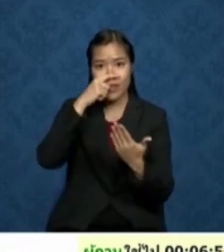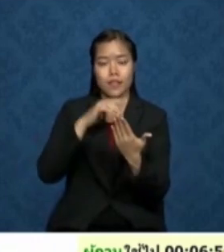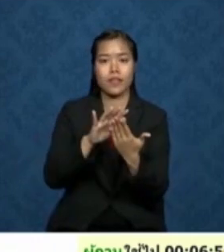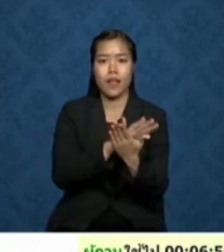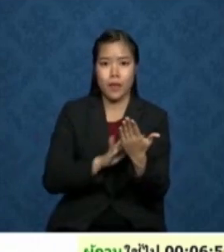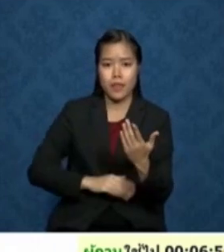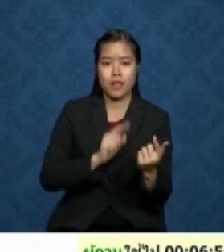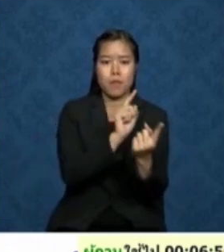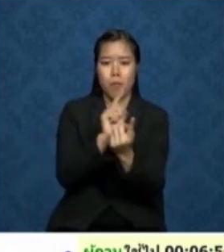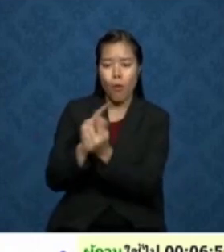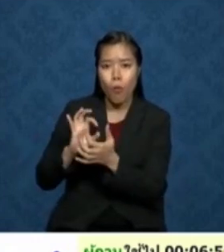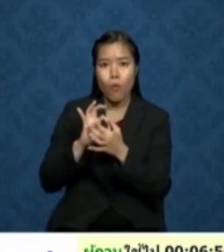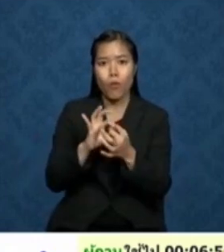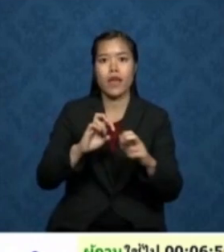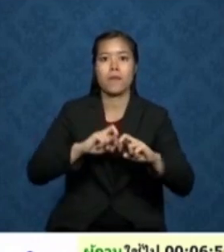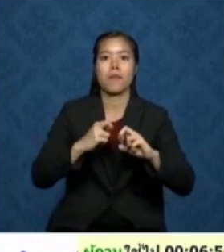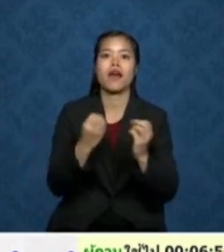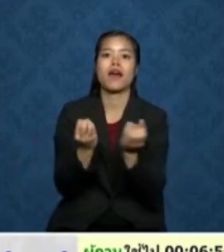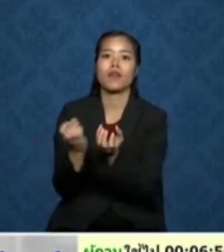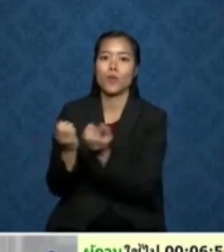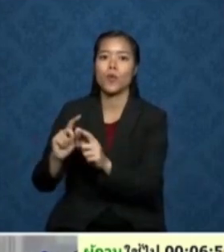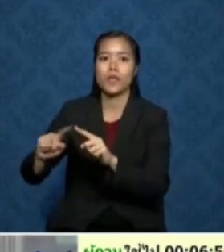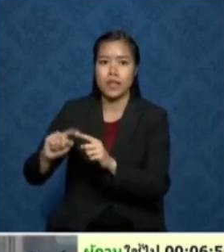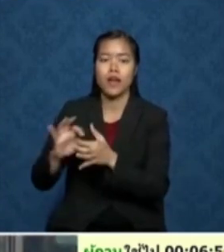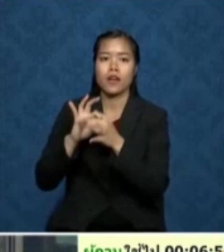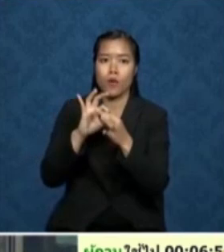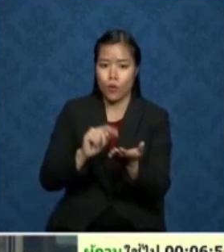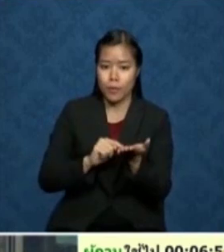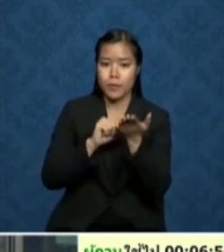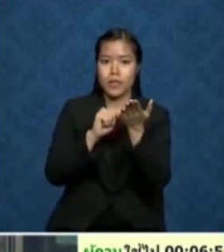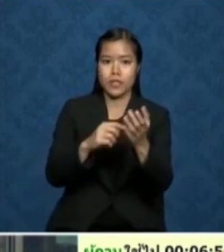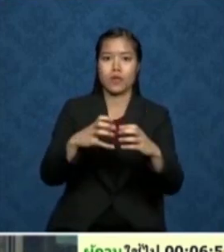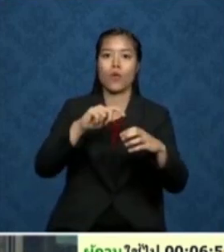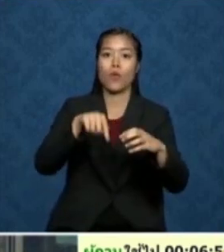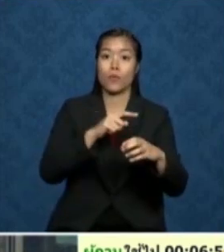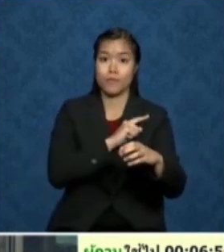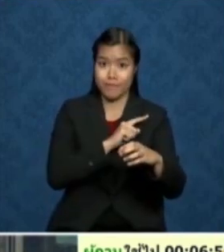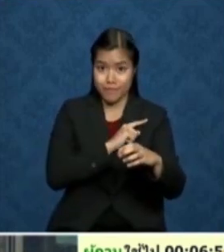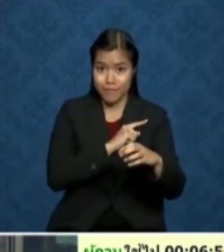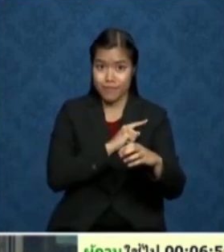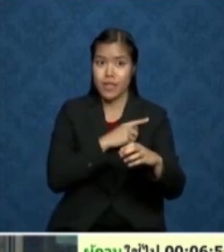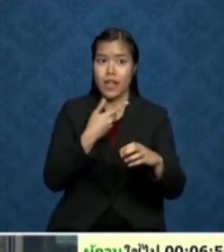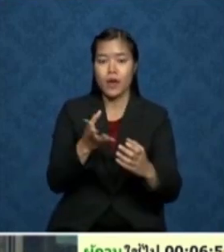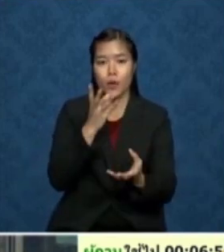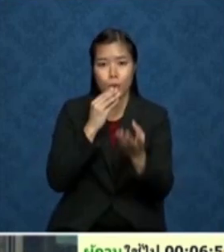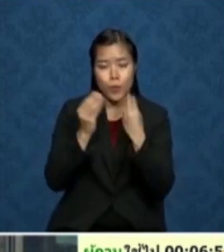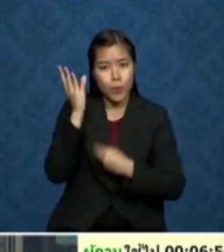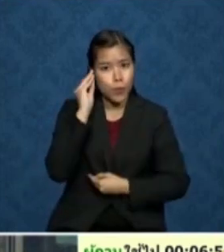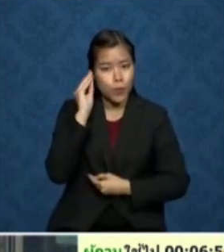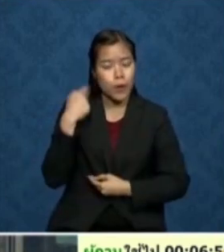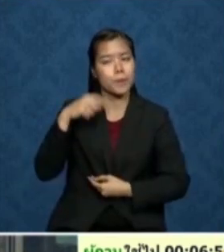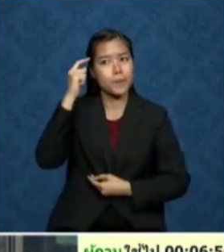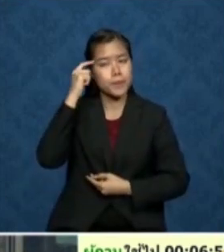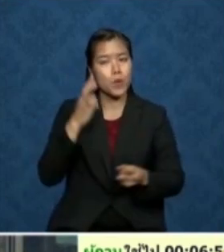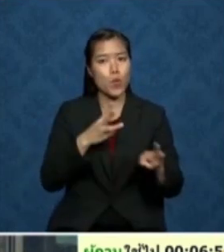ได้พบและห่วงใหญ่ในปัหาที่เกิดขึ้ท่นมาสะท้อนมาเสนอหนอยงานทเกยวของเราทั้งหมดเราพร้อมทจะรบฟงแล้วก็นำไปแ้ไขปรบปุ่ให้